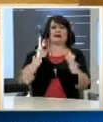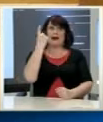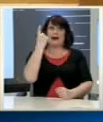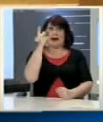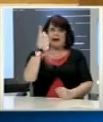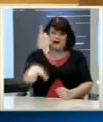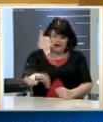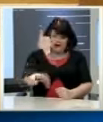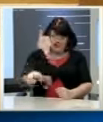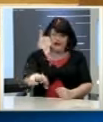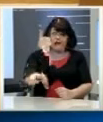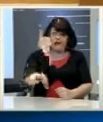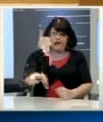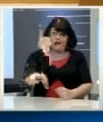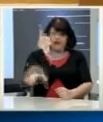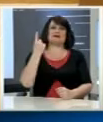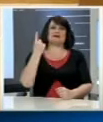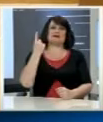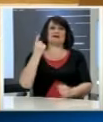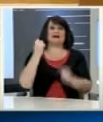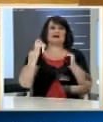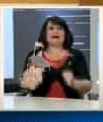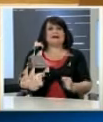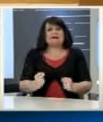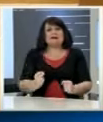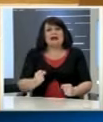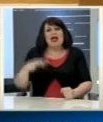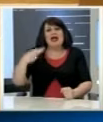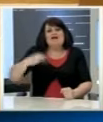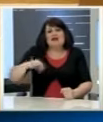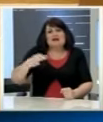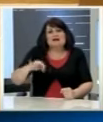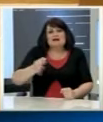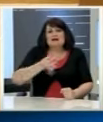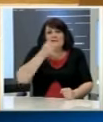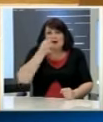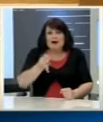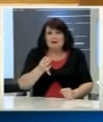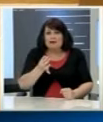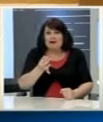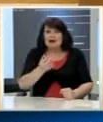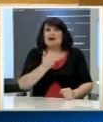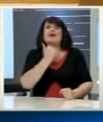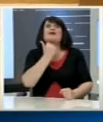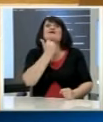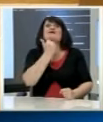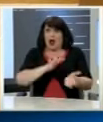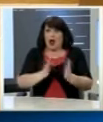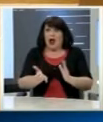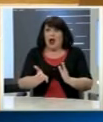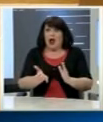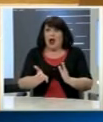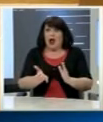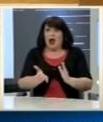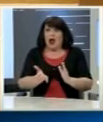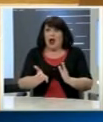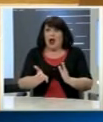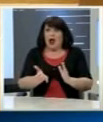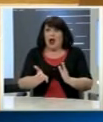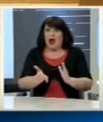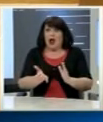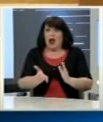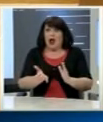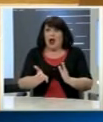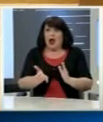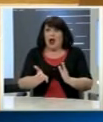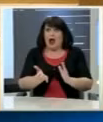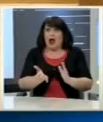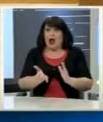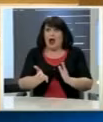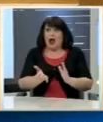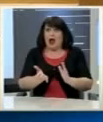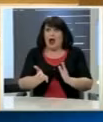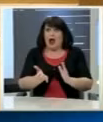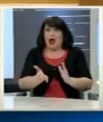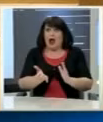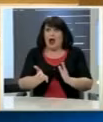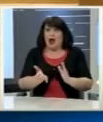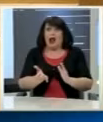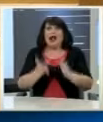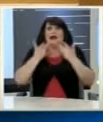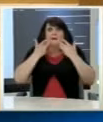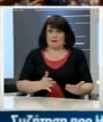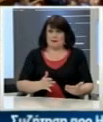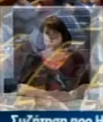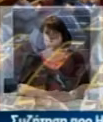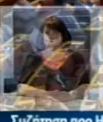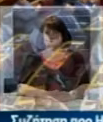ξέρετε με τη ευθιξία να πει δεν αυτά τα οποία